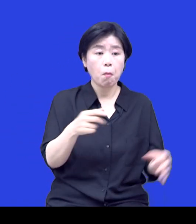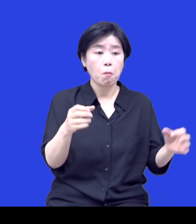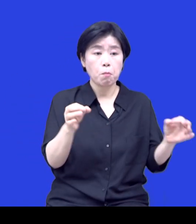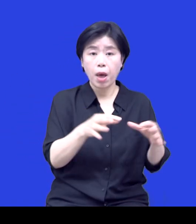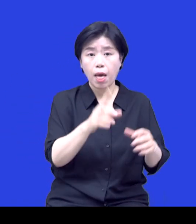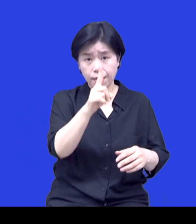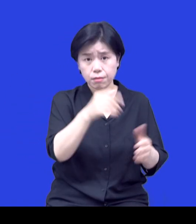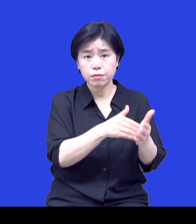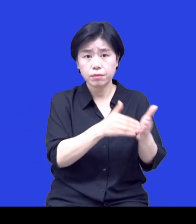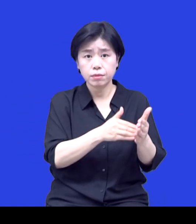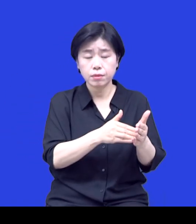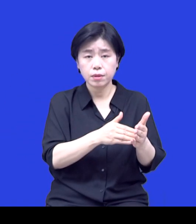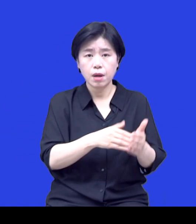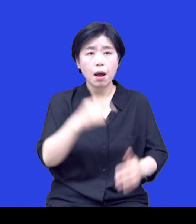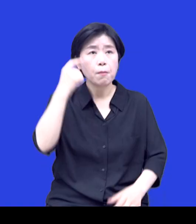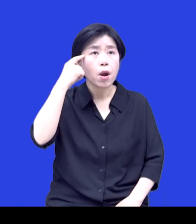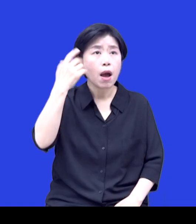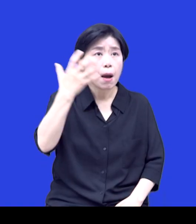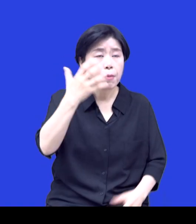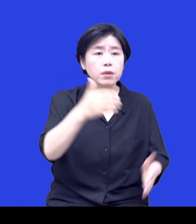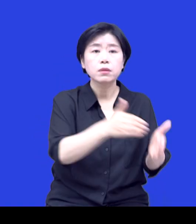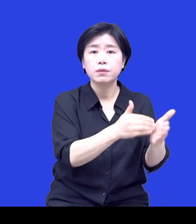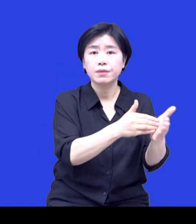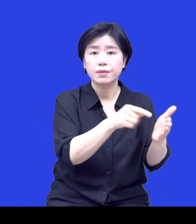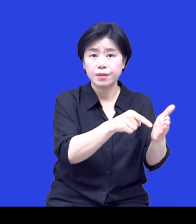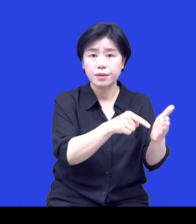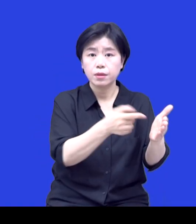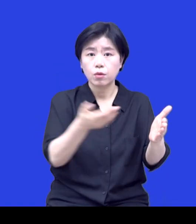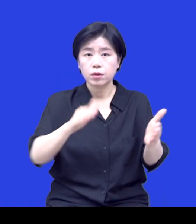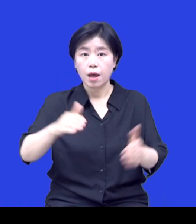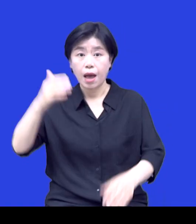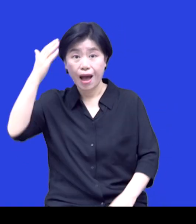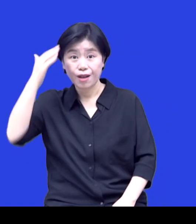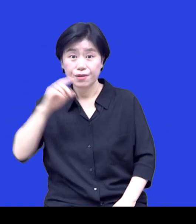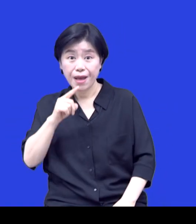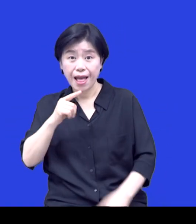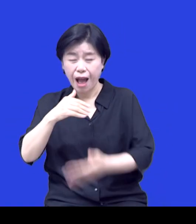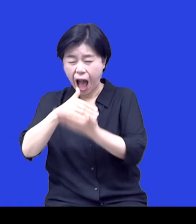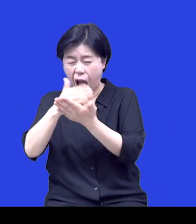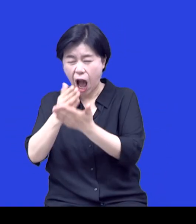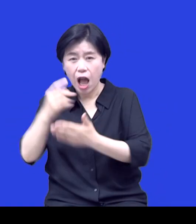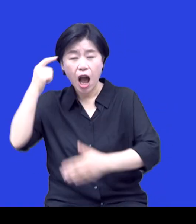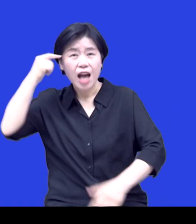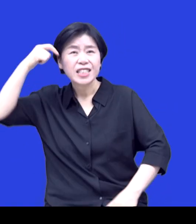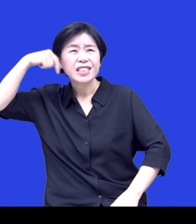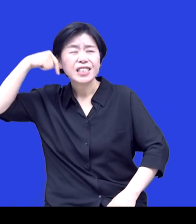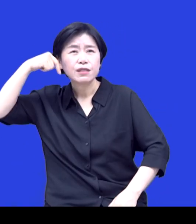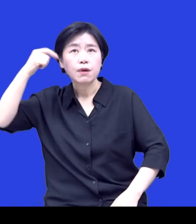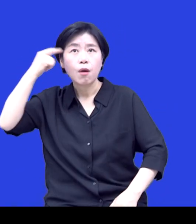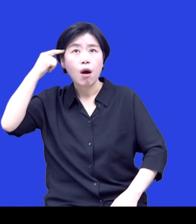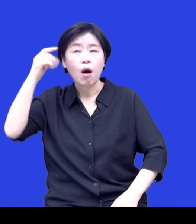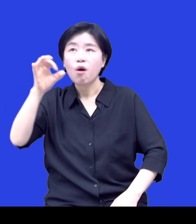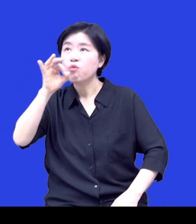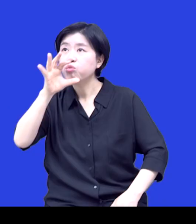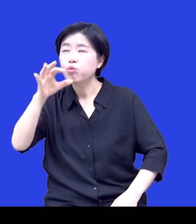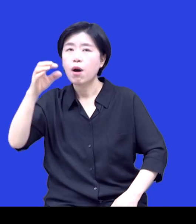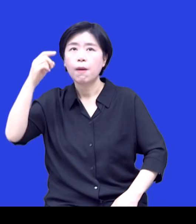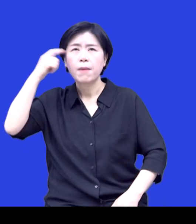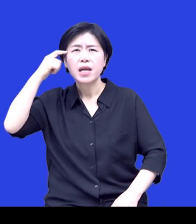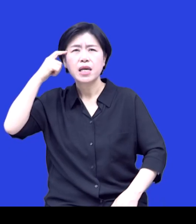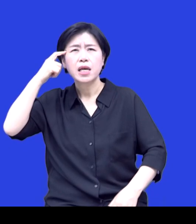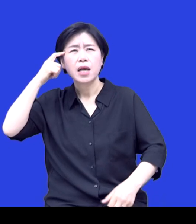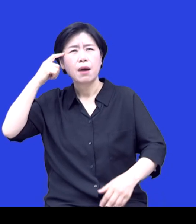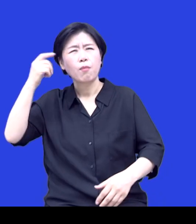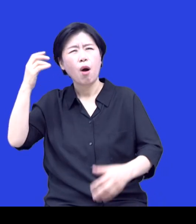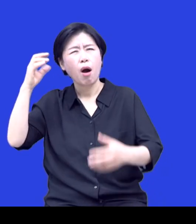말인데 한국말에는 머리가 막 쑥은 것 머리가 텅 빈 것 같다 머리가